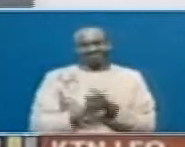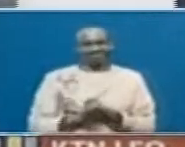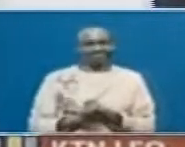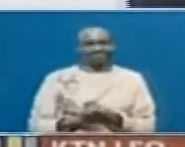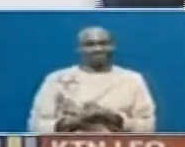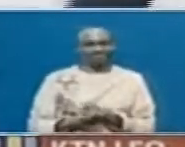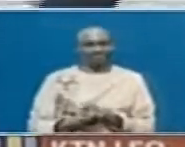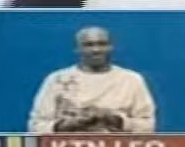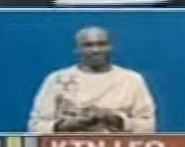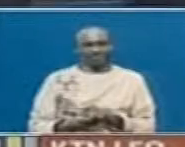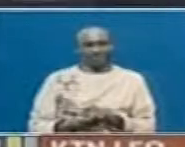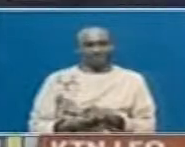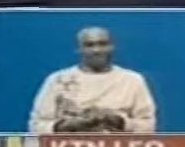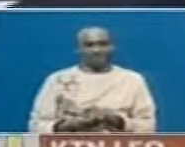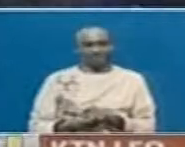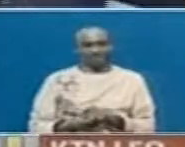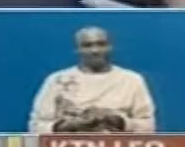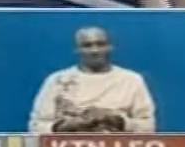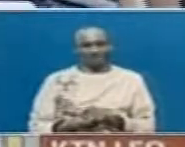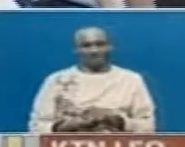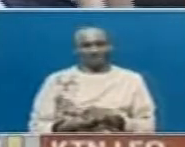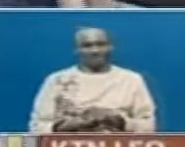Taimba pamoja.